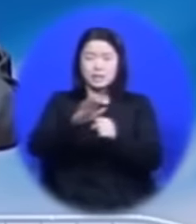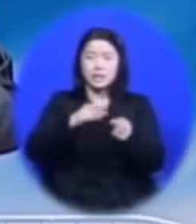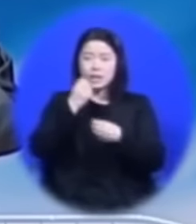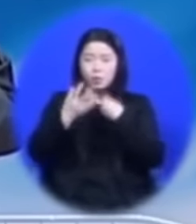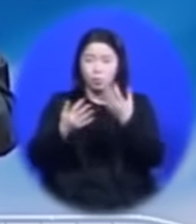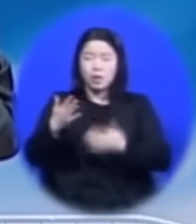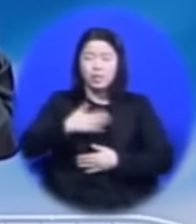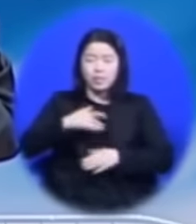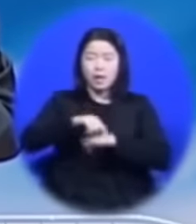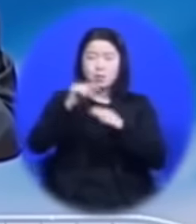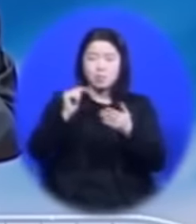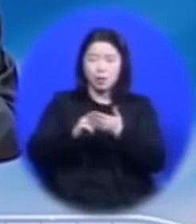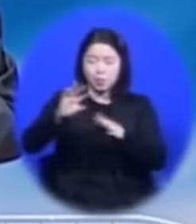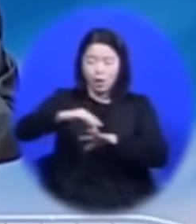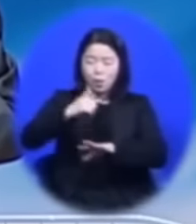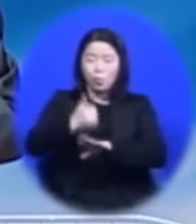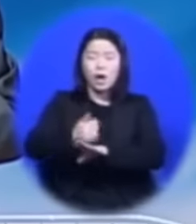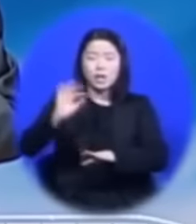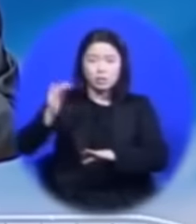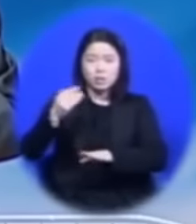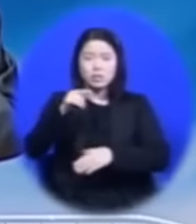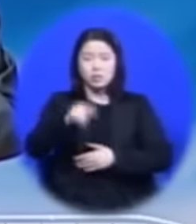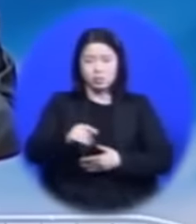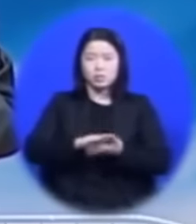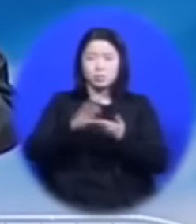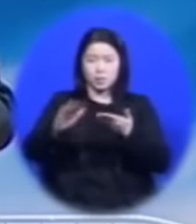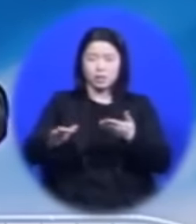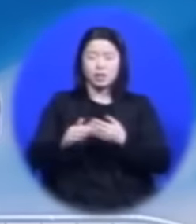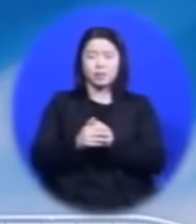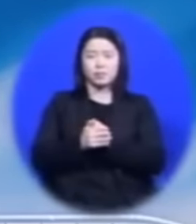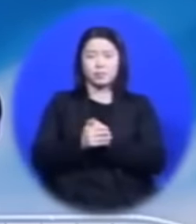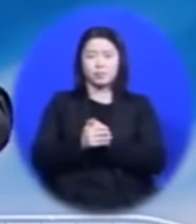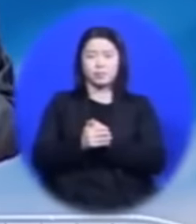고백은 내 마음의 왕이 되시는 겁니다.